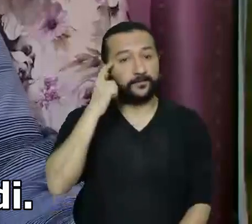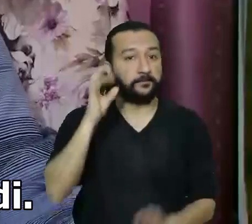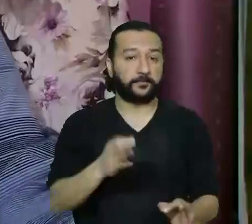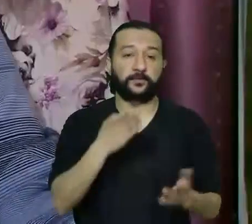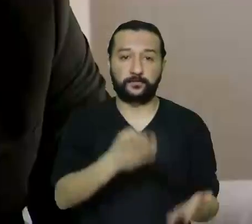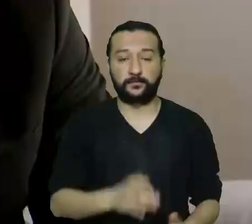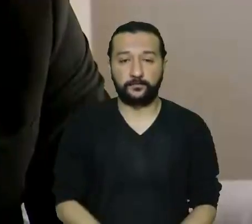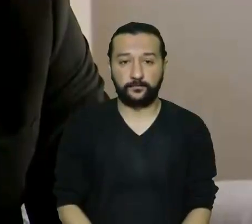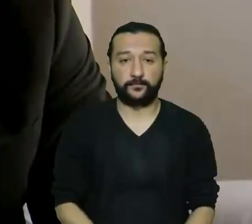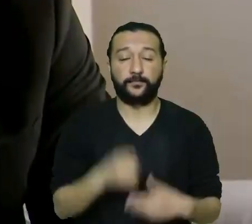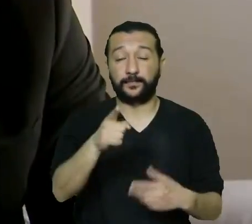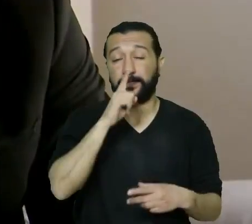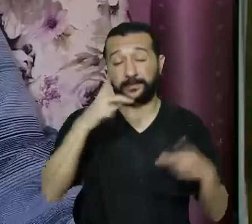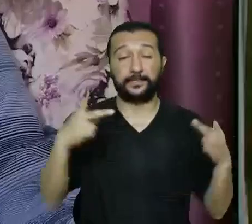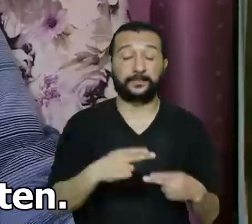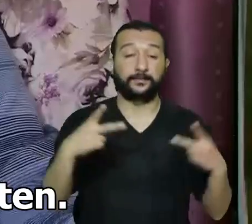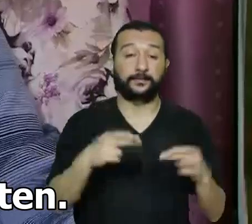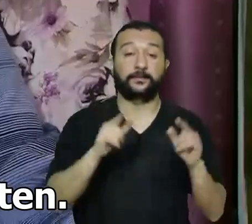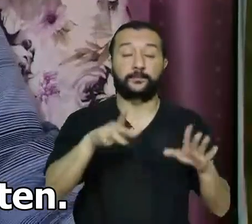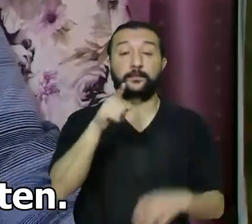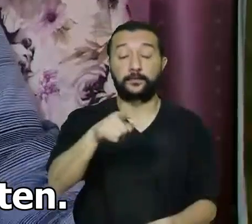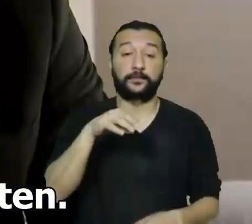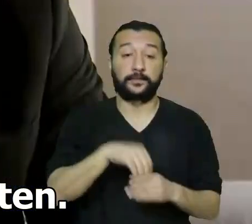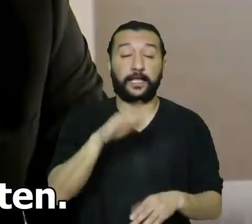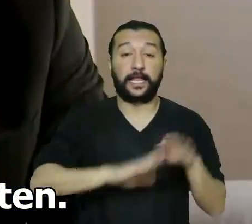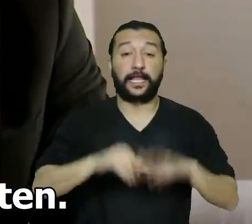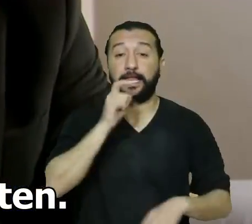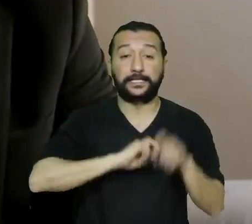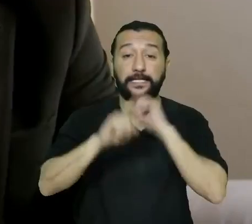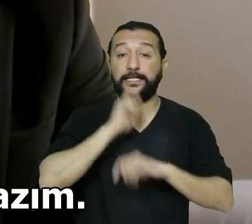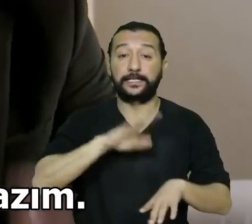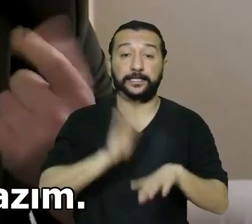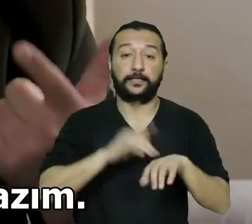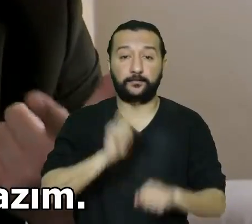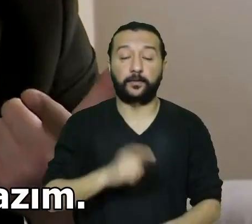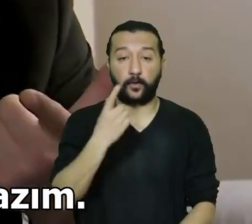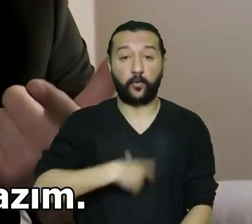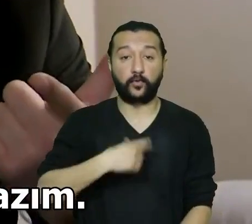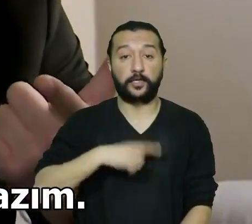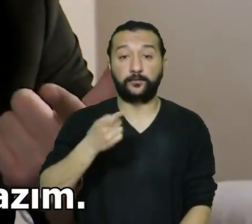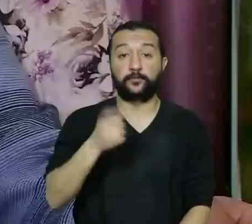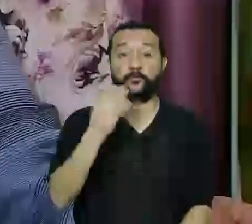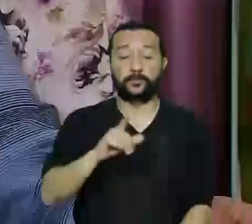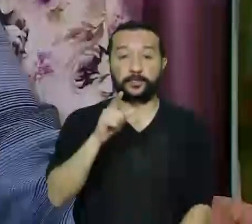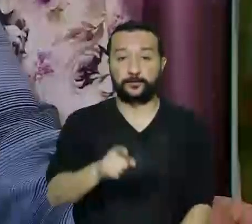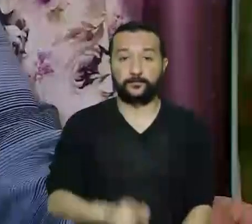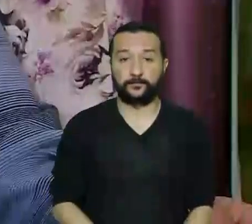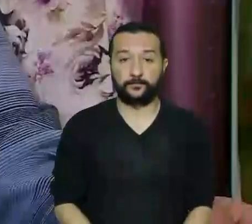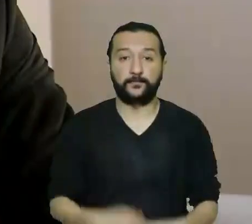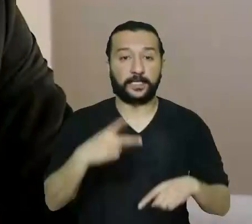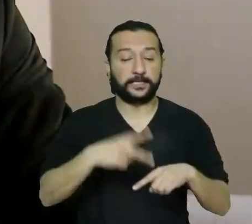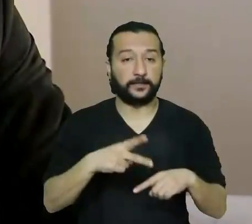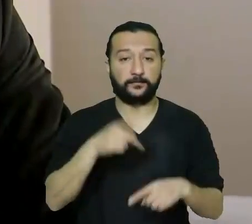bir fikirdi. Kes Şükrü, kes. Sen onu da eline yüzüne bulaştırırsın zaten. Daha özel bir şey bulmamız lazım.